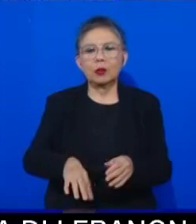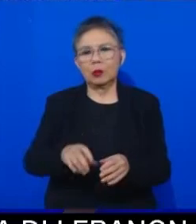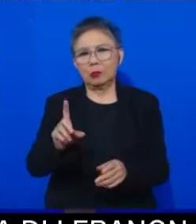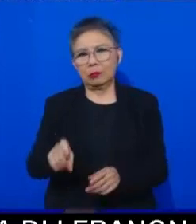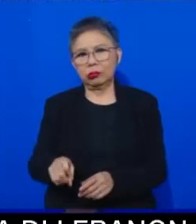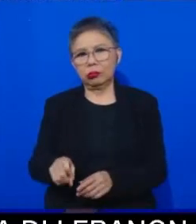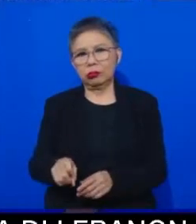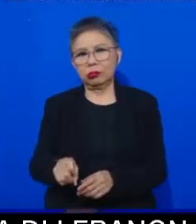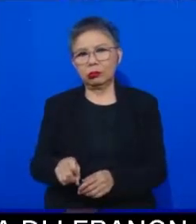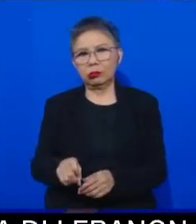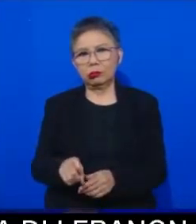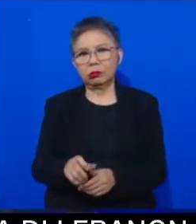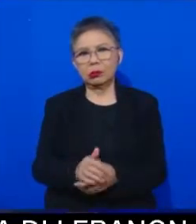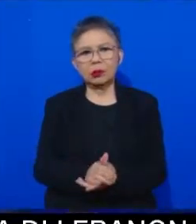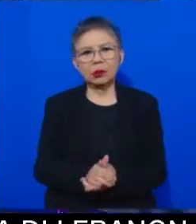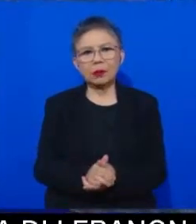mati.